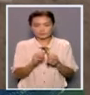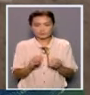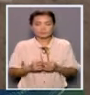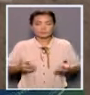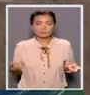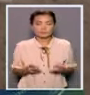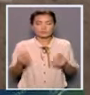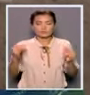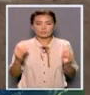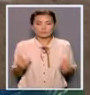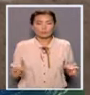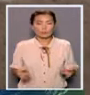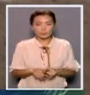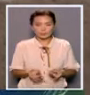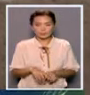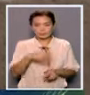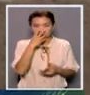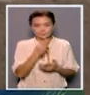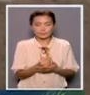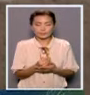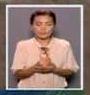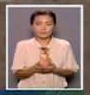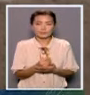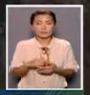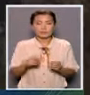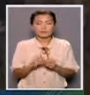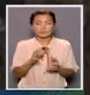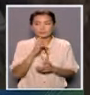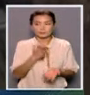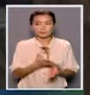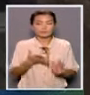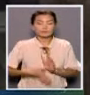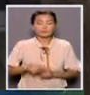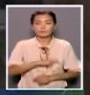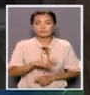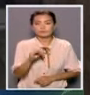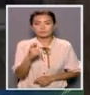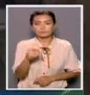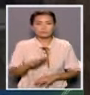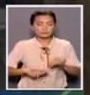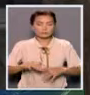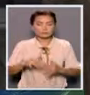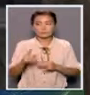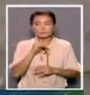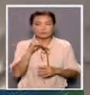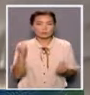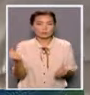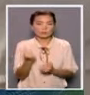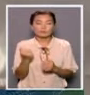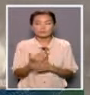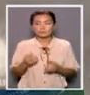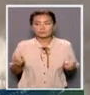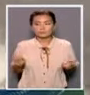екіншіден мына төменгі қабатының өзінің кесіндісі әлі бұзылмаған. Зерттеу жұмысына музей мамандарынан бөлек ауыл жастары да қолғабыс